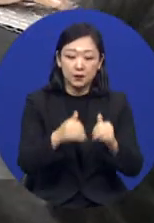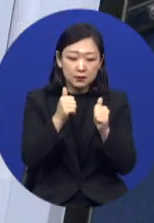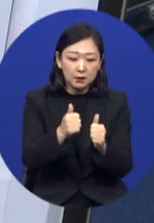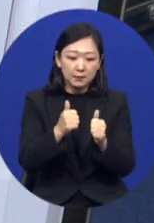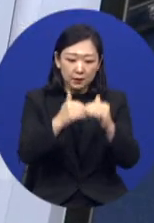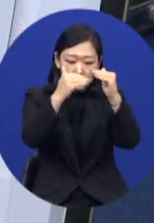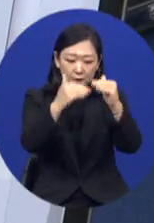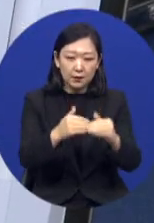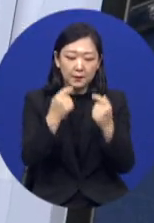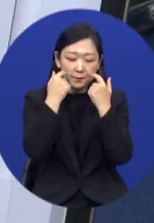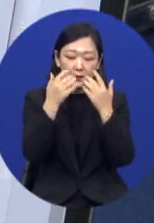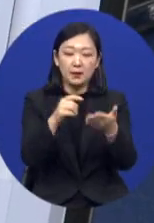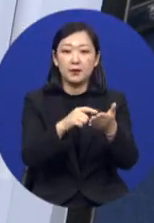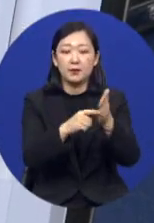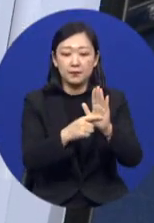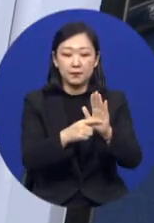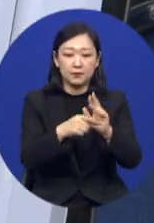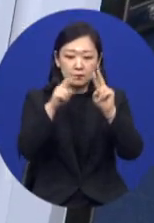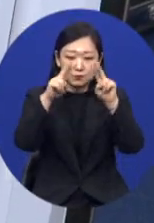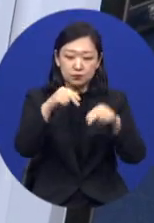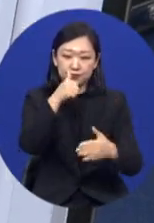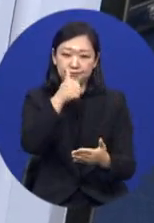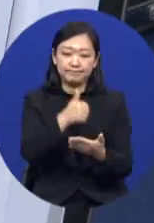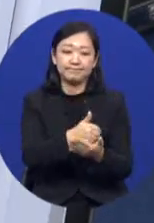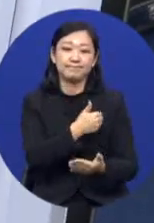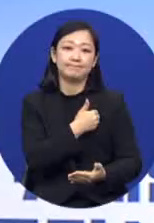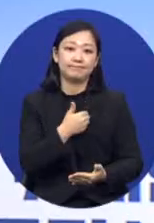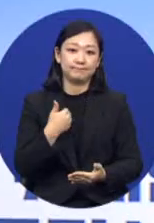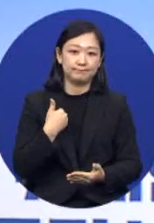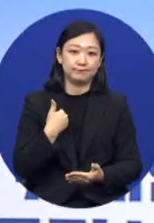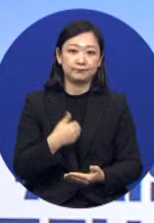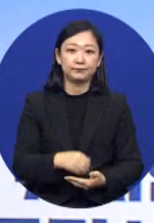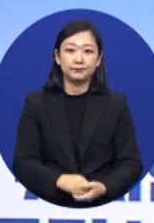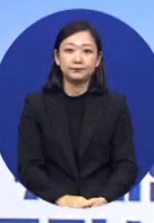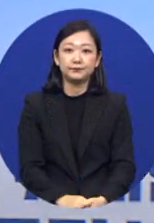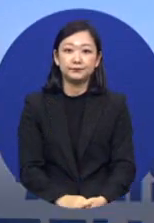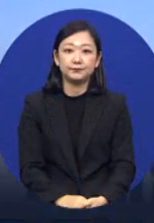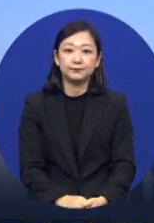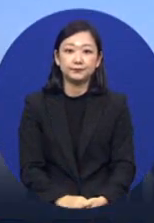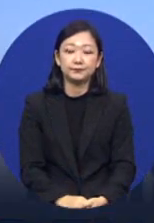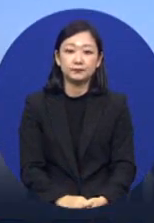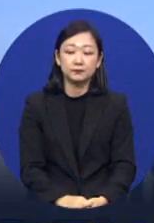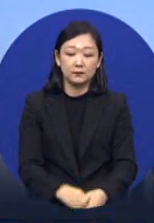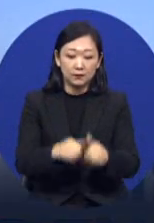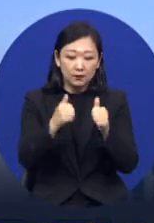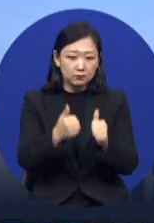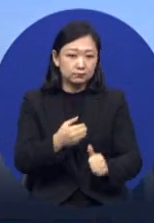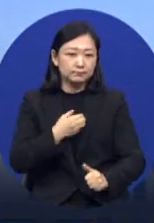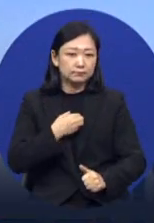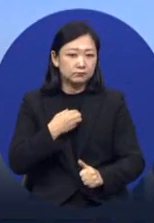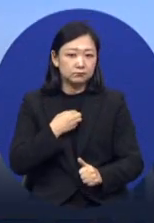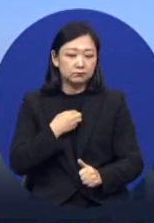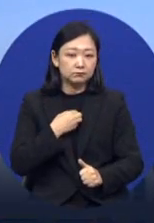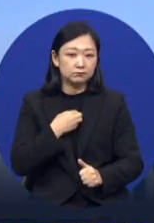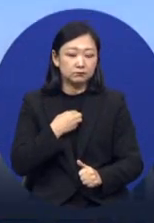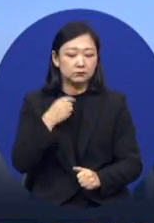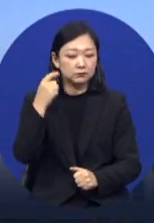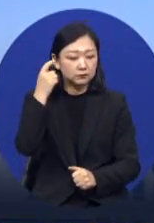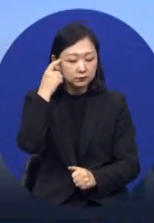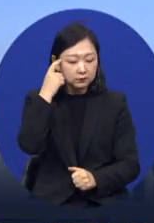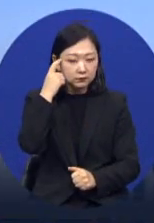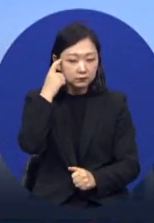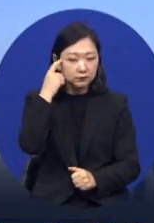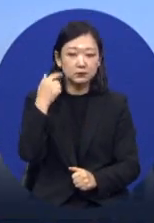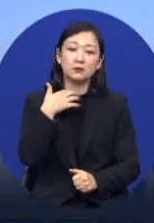명확히 밝혀질 것이라며 무죄에 자신감을 보였습니다. 저는 사법리스크라고 생각해 보질 아직